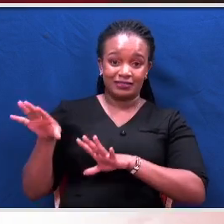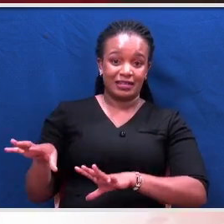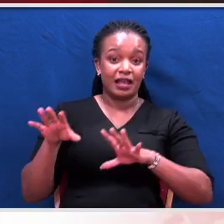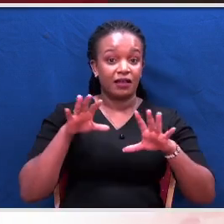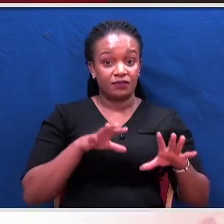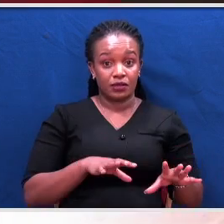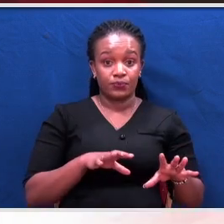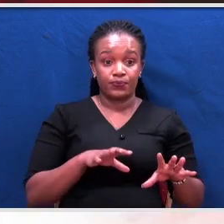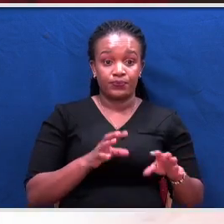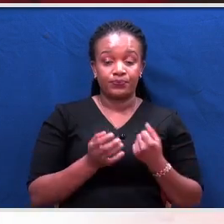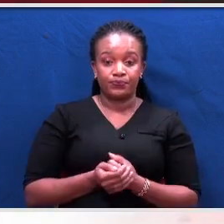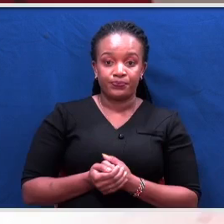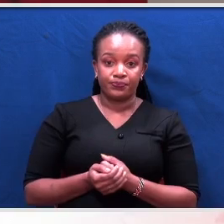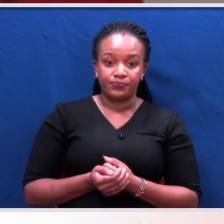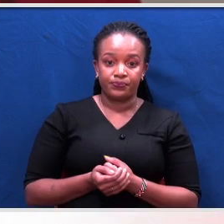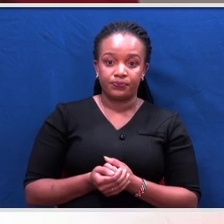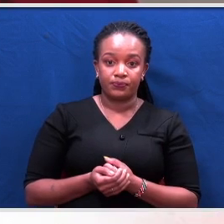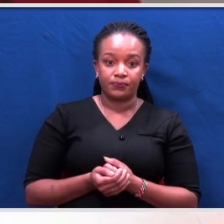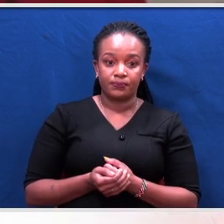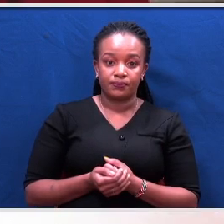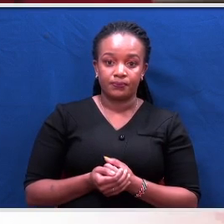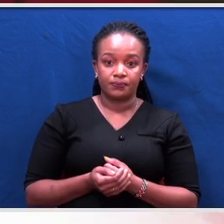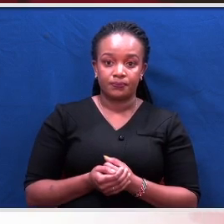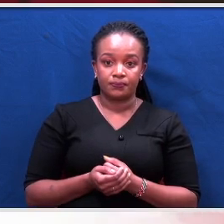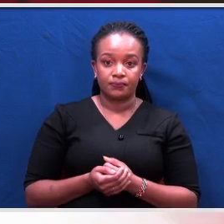for summons for this doctor.